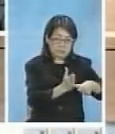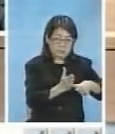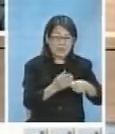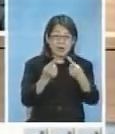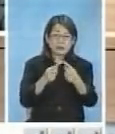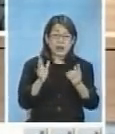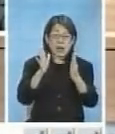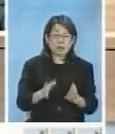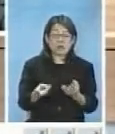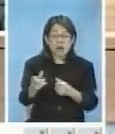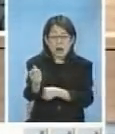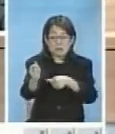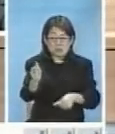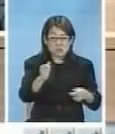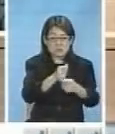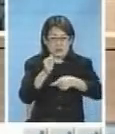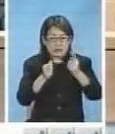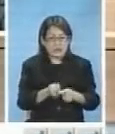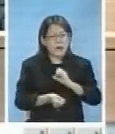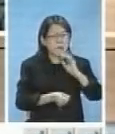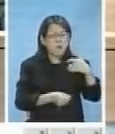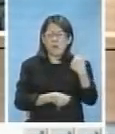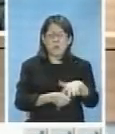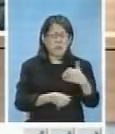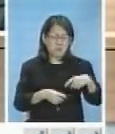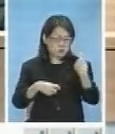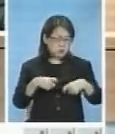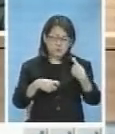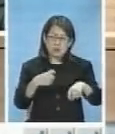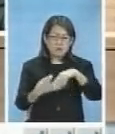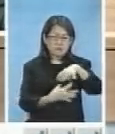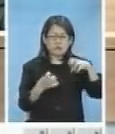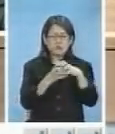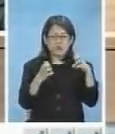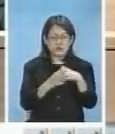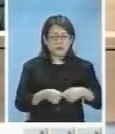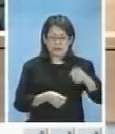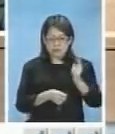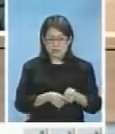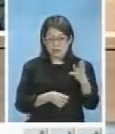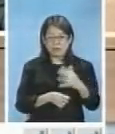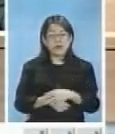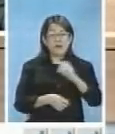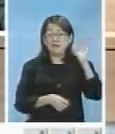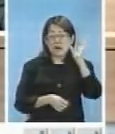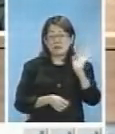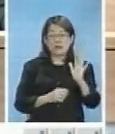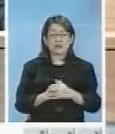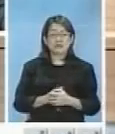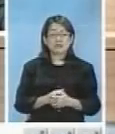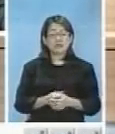ชาวนาเลยว่ามันยุ่งยากมันลำบากและมันไม่จริงไม่จริงอย่างไรครับ